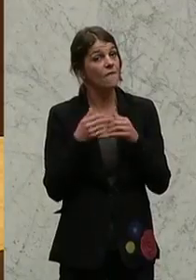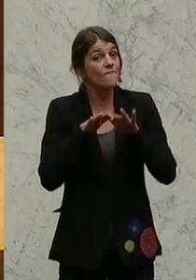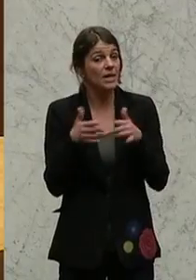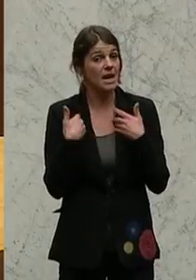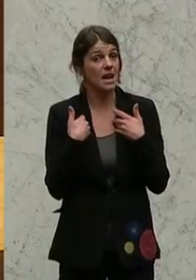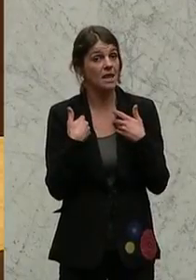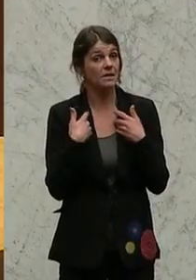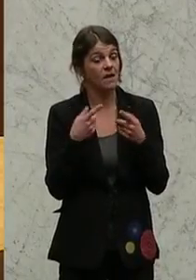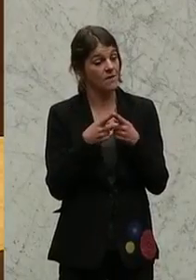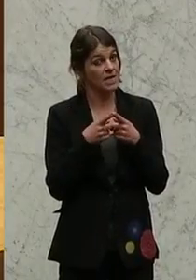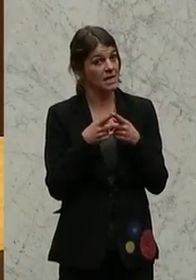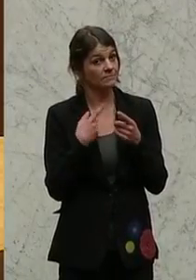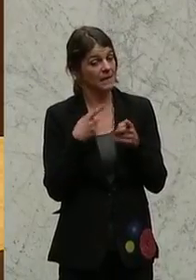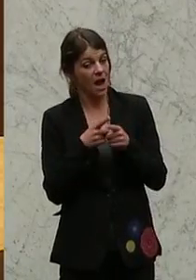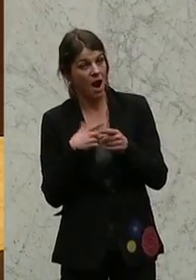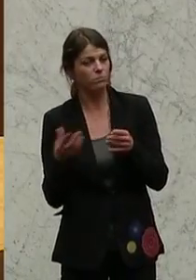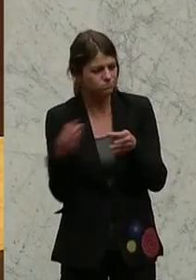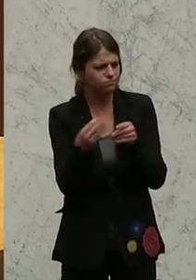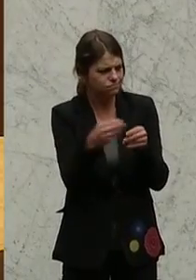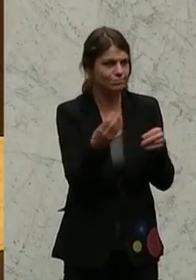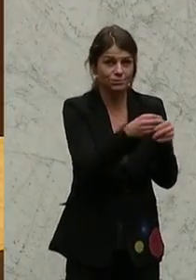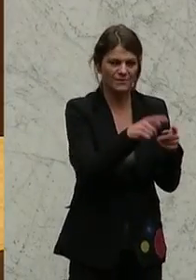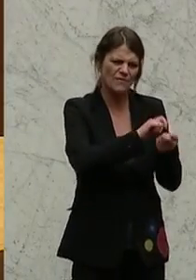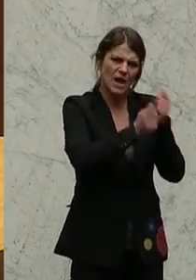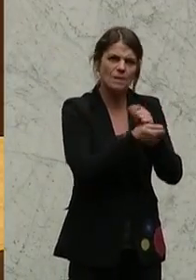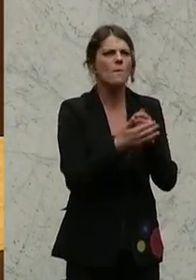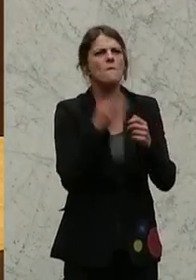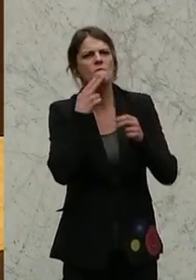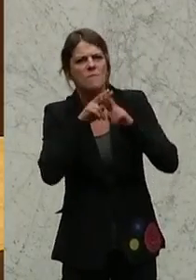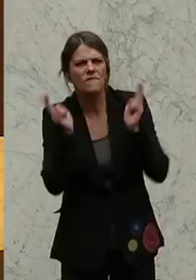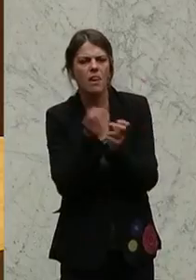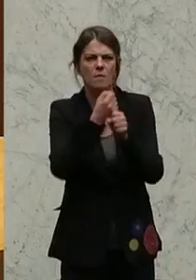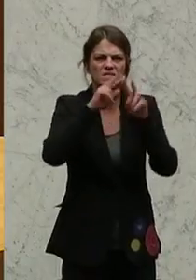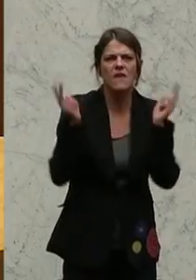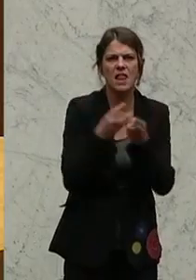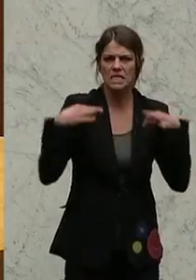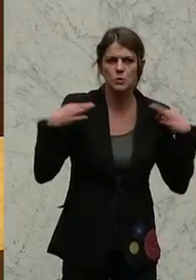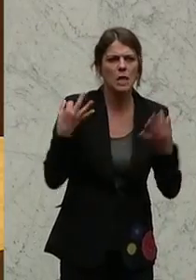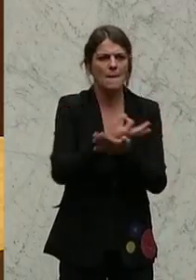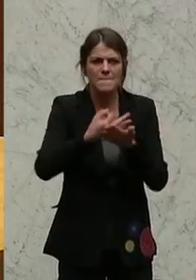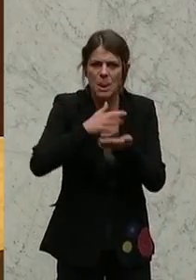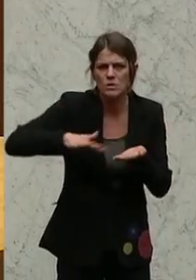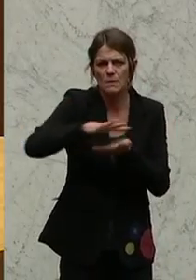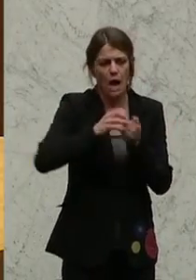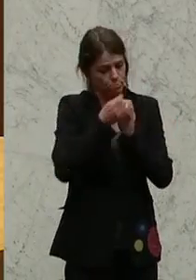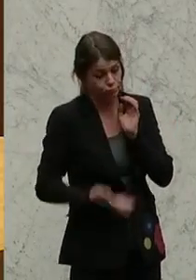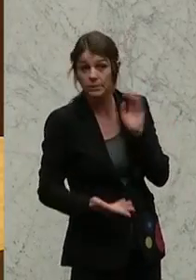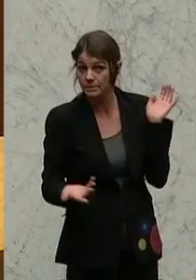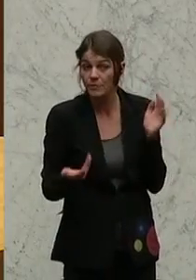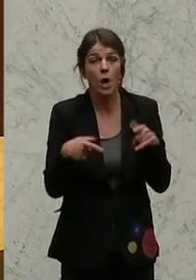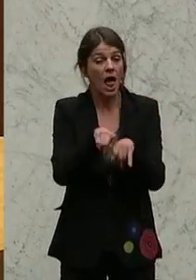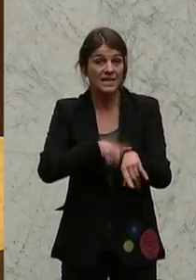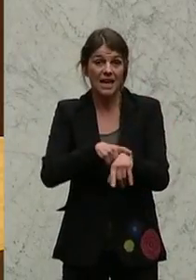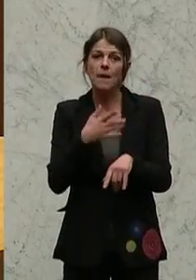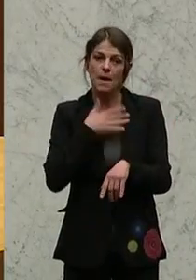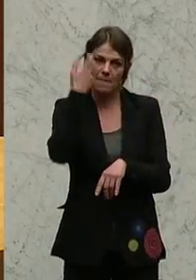auch auf dem Weg mitnehmen bei diesen Veränderungen in der Unternehmenswelt, in der Arbeitswelt, Gesundheit, Bildungswesen und vieles mehr. Und gleichzeitig